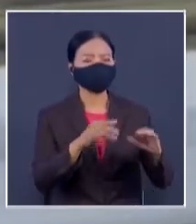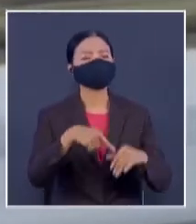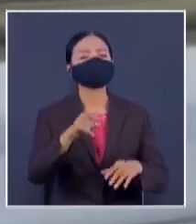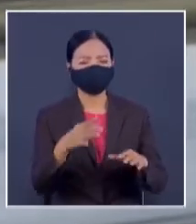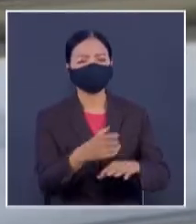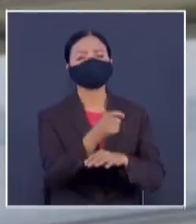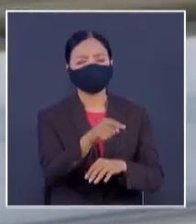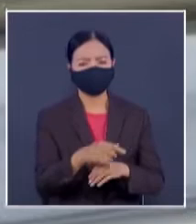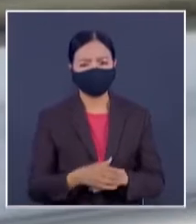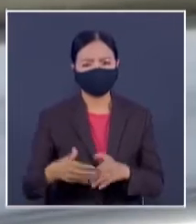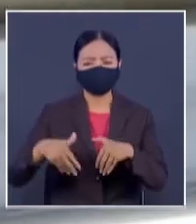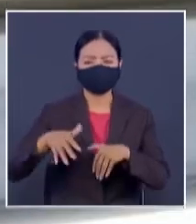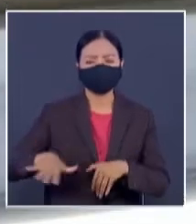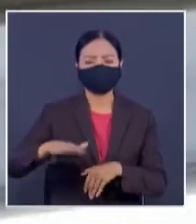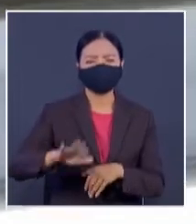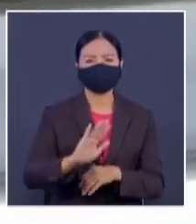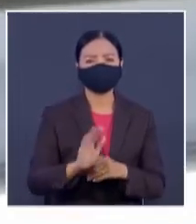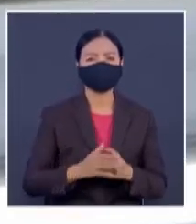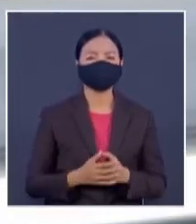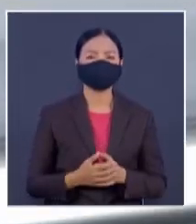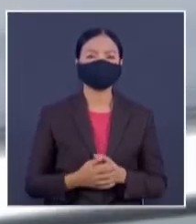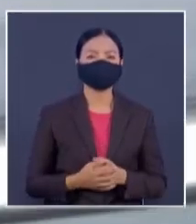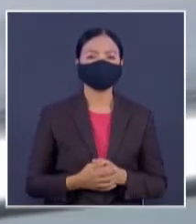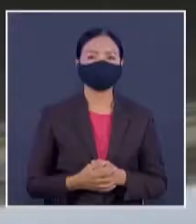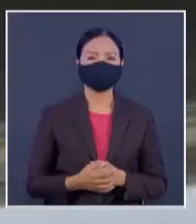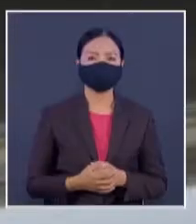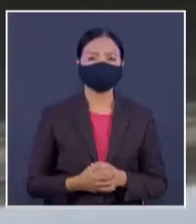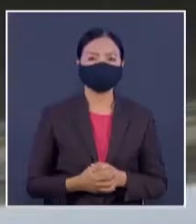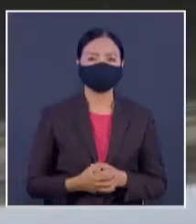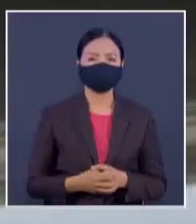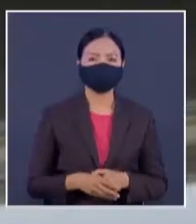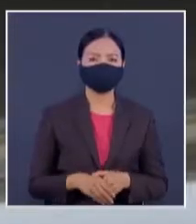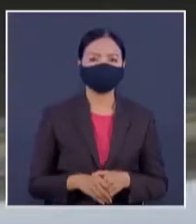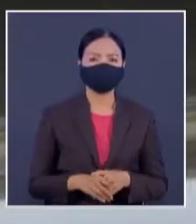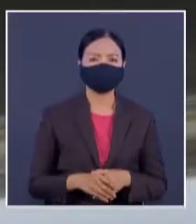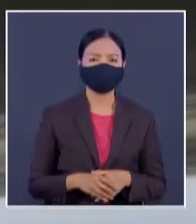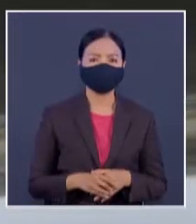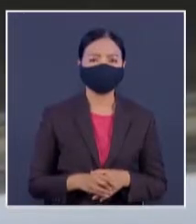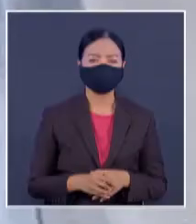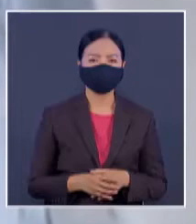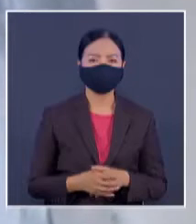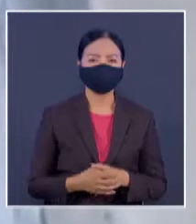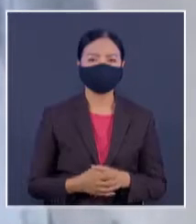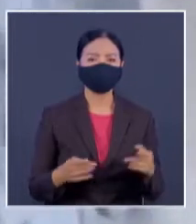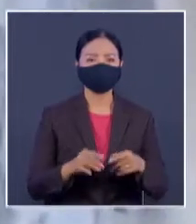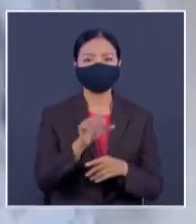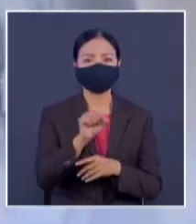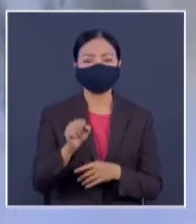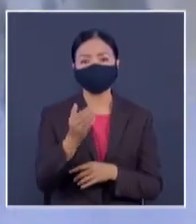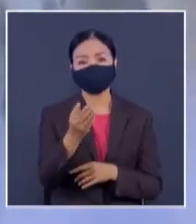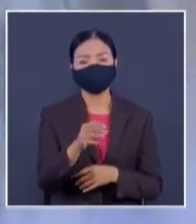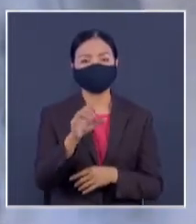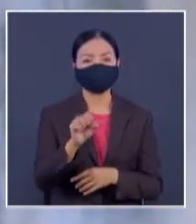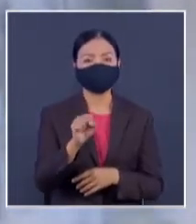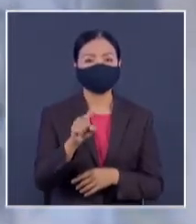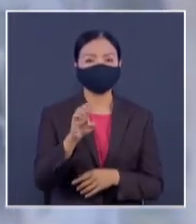มันไม่ได้เป็นลือในคนประชาชนทั่วไปนะ ค ่ ะ นะครับก็เอาชัดเจนแบบนี้แหละครับส่วนกรณีโลกออนไลน์แชร์ภาพสสศิระเจนจาคะ